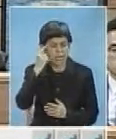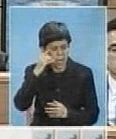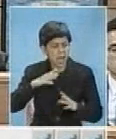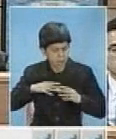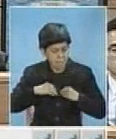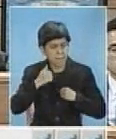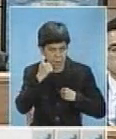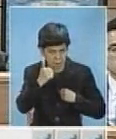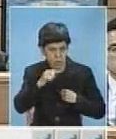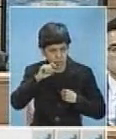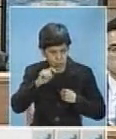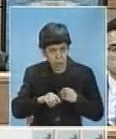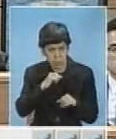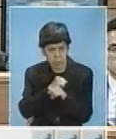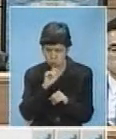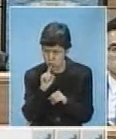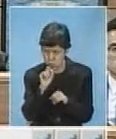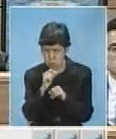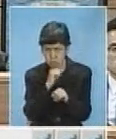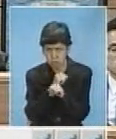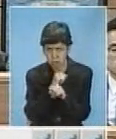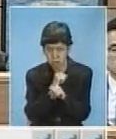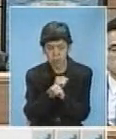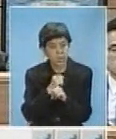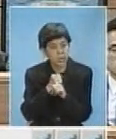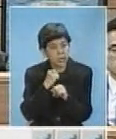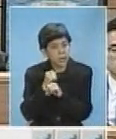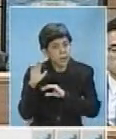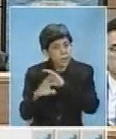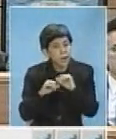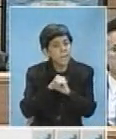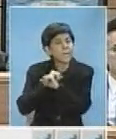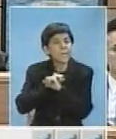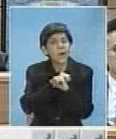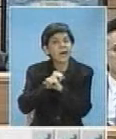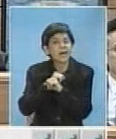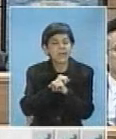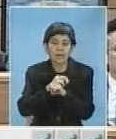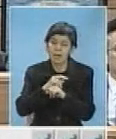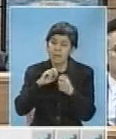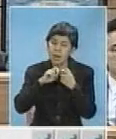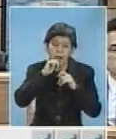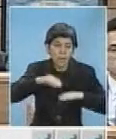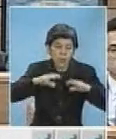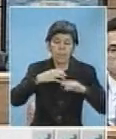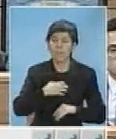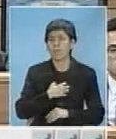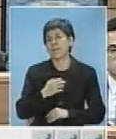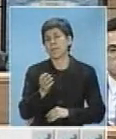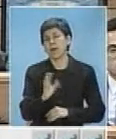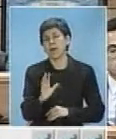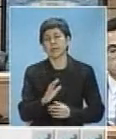ยว่ามีความจำเป็นต้องเร่งรีบในการที่จะลงทุนป้องกันไม่ให้เกิดภัยในลักษณะเดียวกันขึ้น